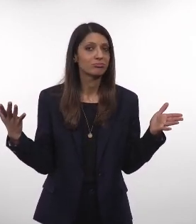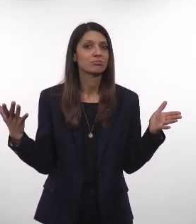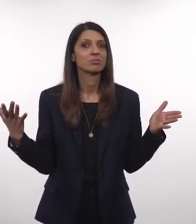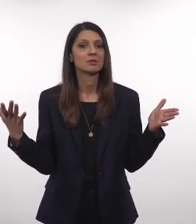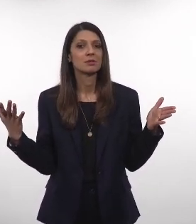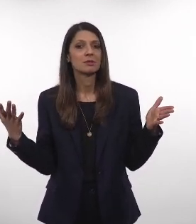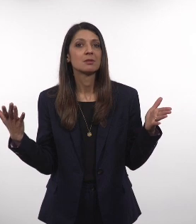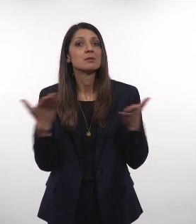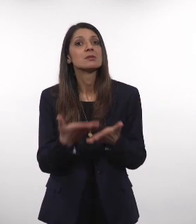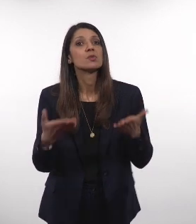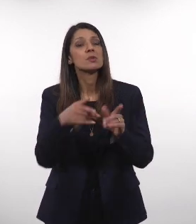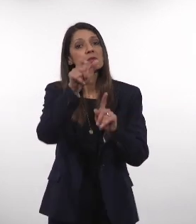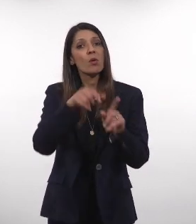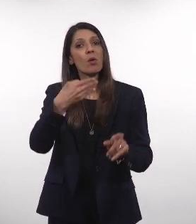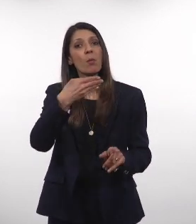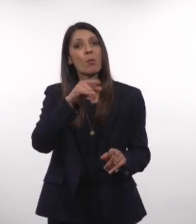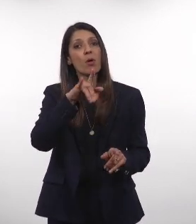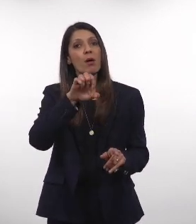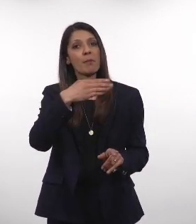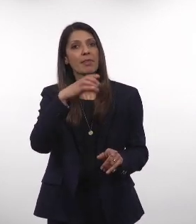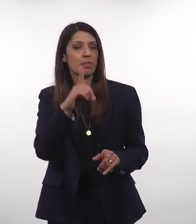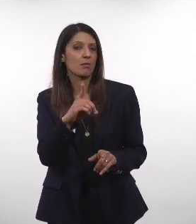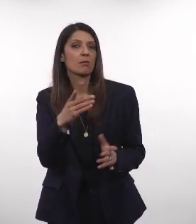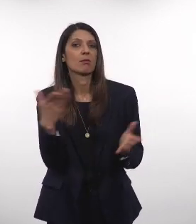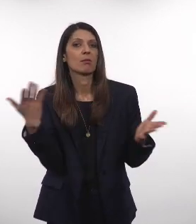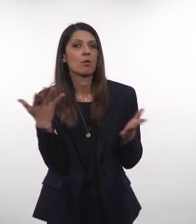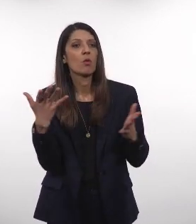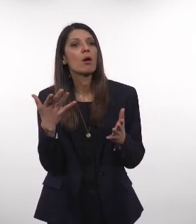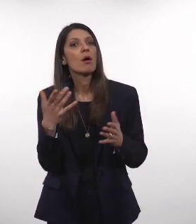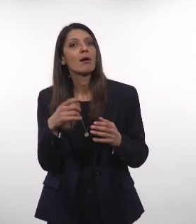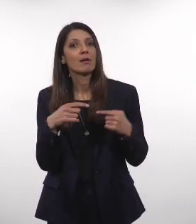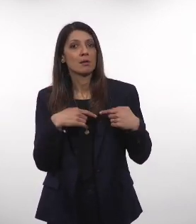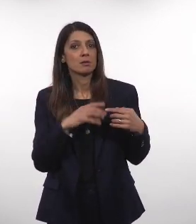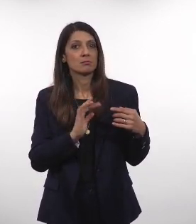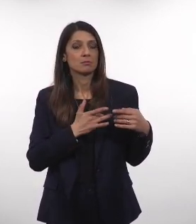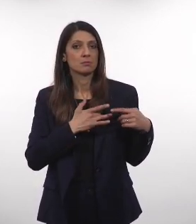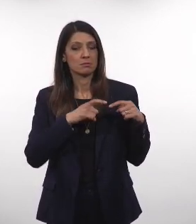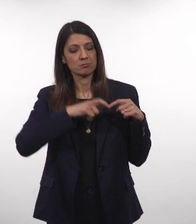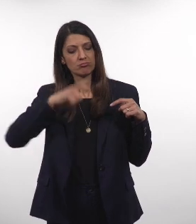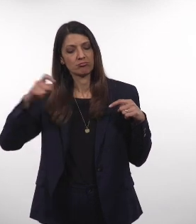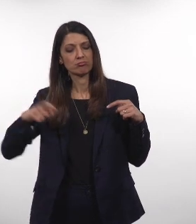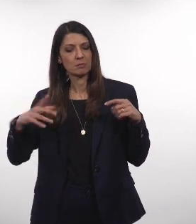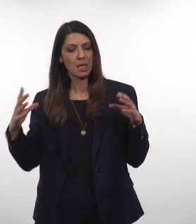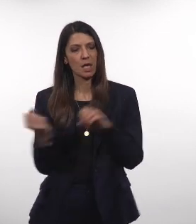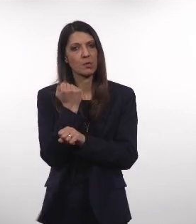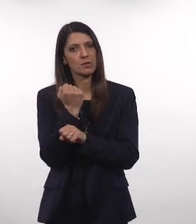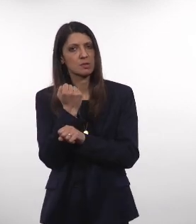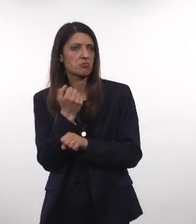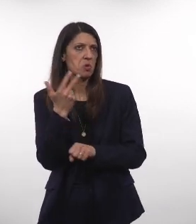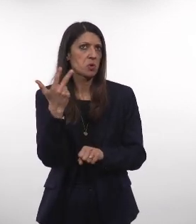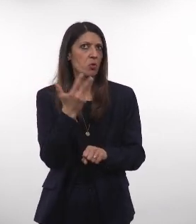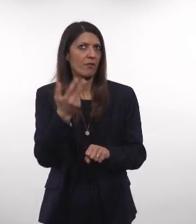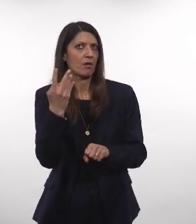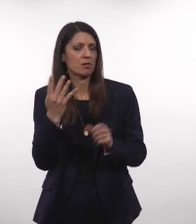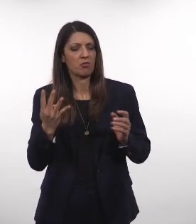dans le cas de Mohamed, on avait pu réaliser l'électrocardiogramme après, je crois, 3 ou 4 séances d'habituation aux soins pour